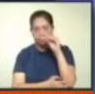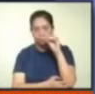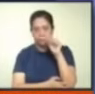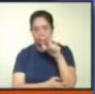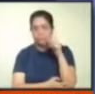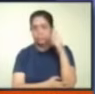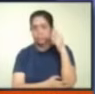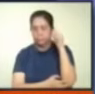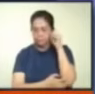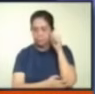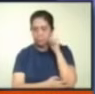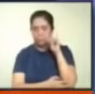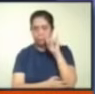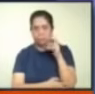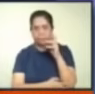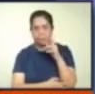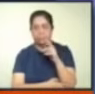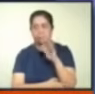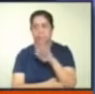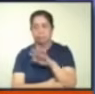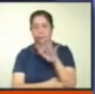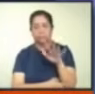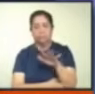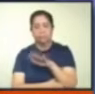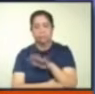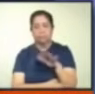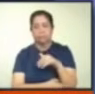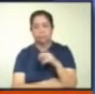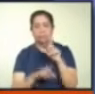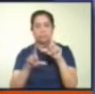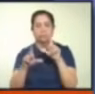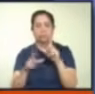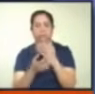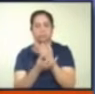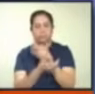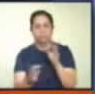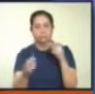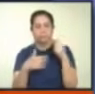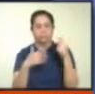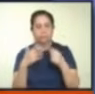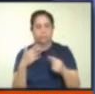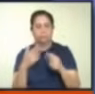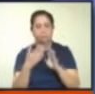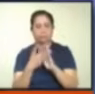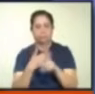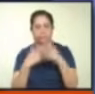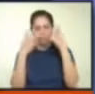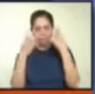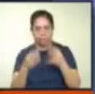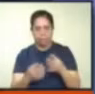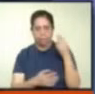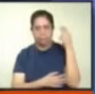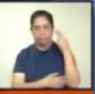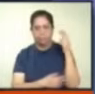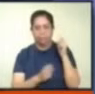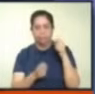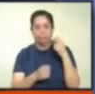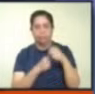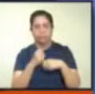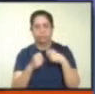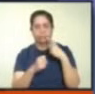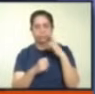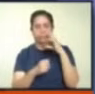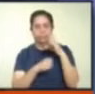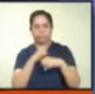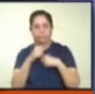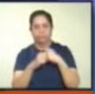Ampatuan Jr. 55 naman sa mga akusado ang inabsuelto. Balikan po natin ang makasaysayang desisyon sa tinuguriang trial of the